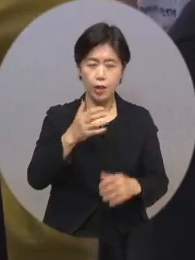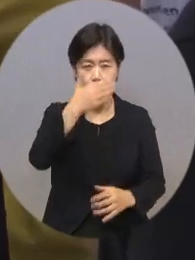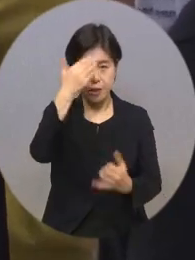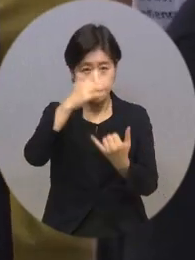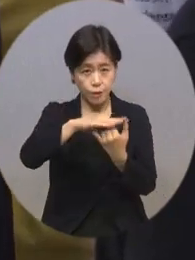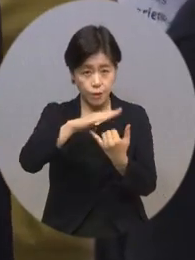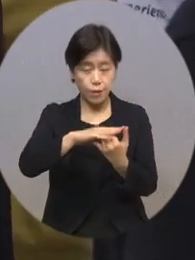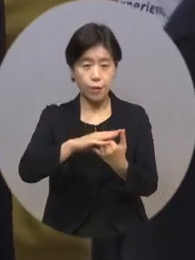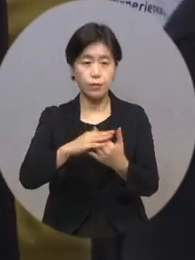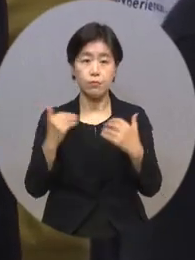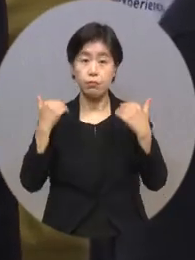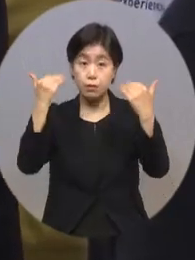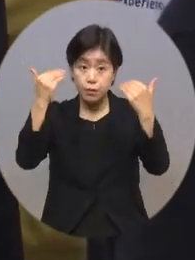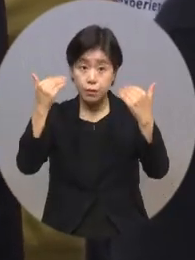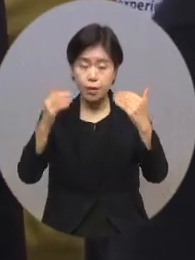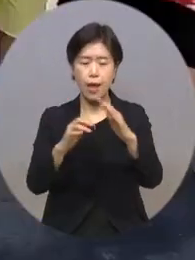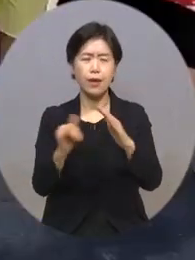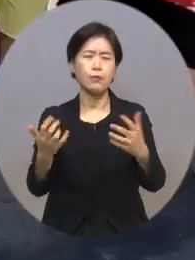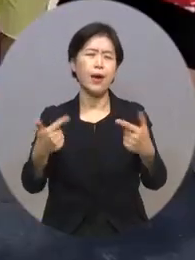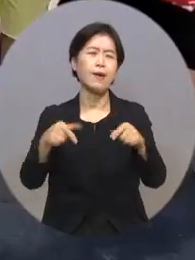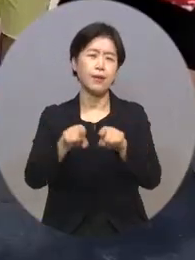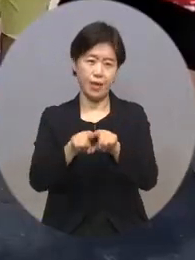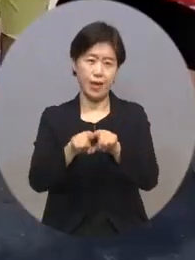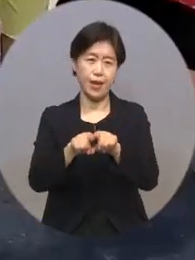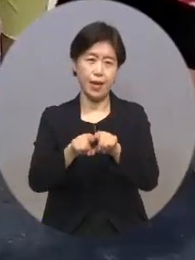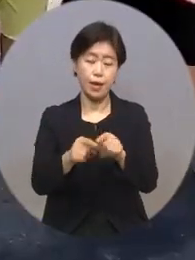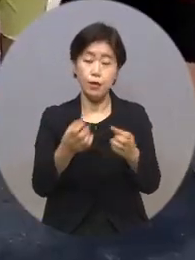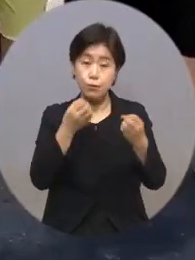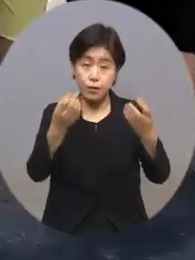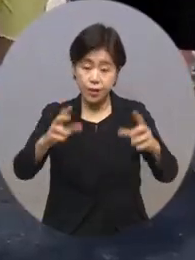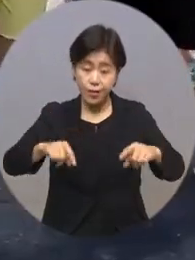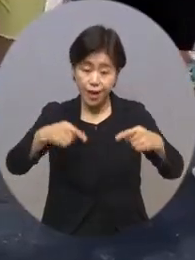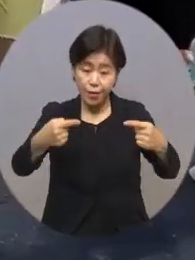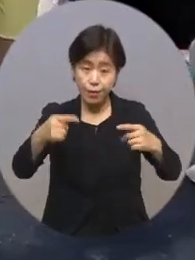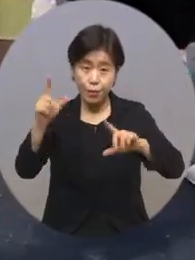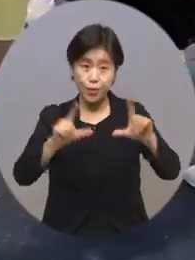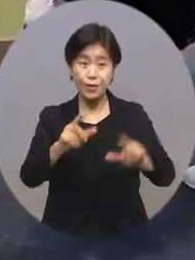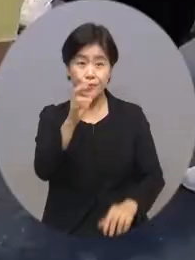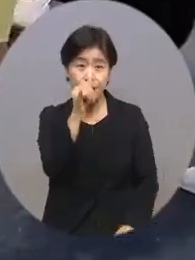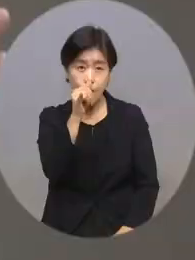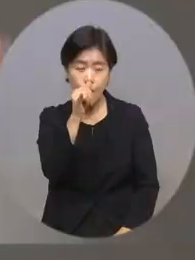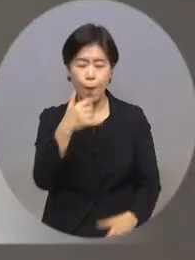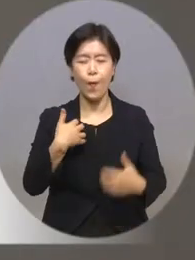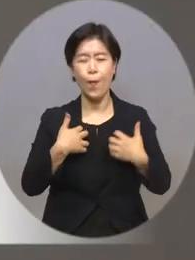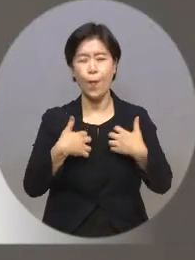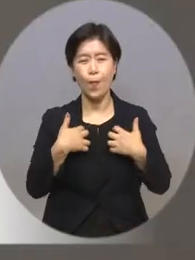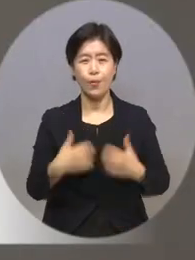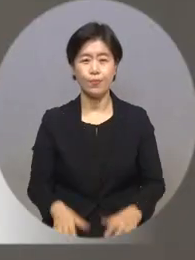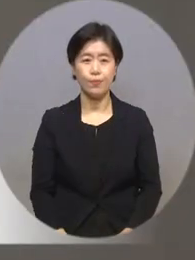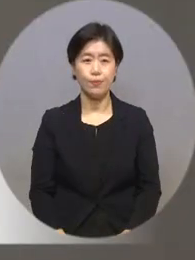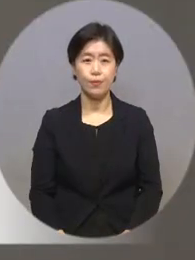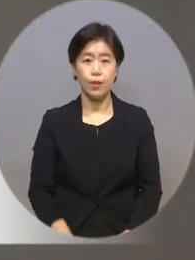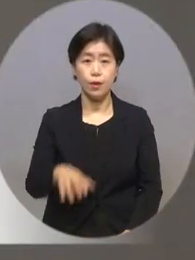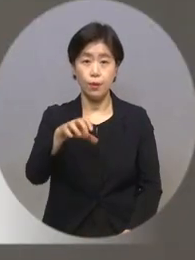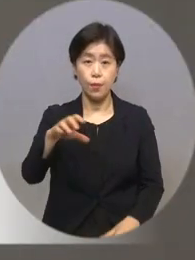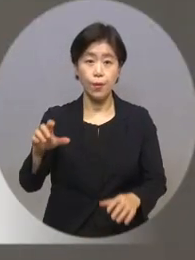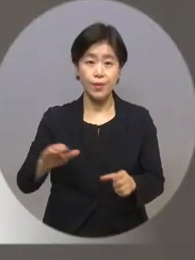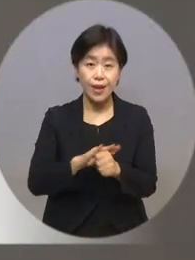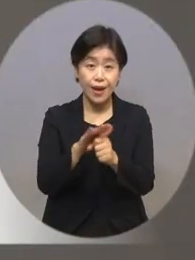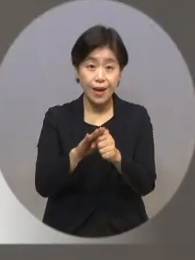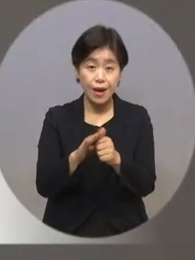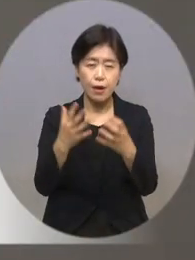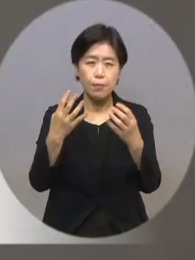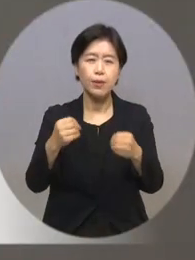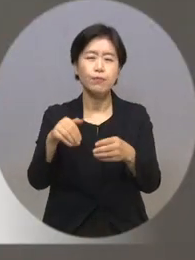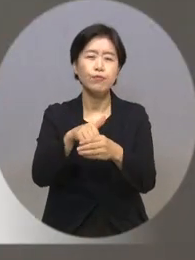청소년, 어른들이 가족과 함께 축제에 참여하는 모습엔 활기가 넘칩니다. 지역을 사랑하는 많은